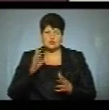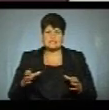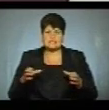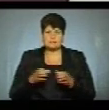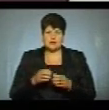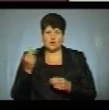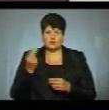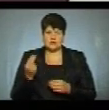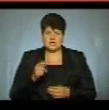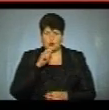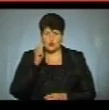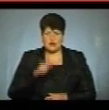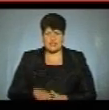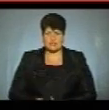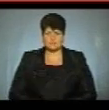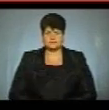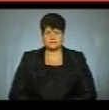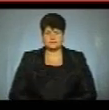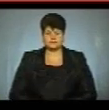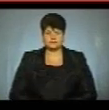художників України.